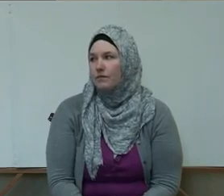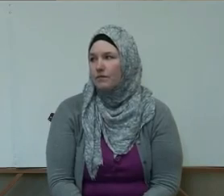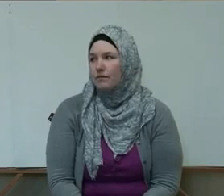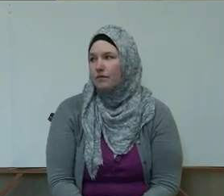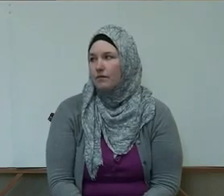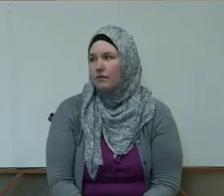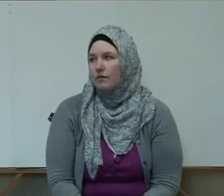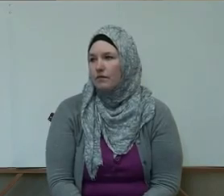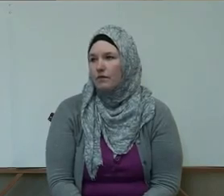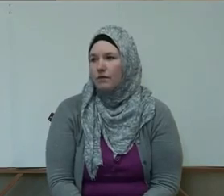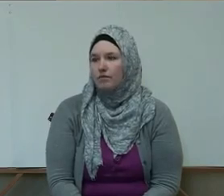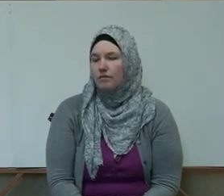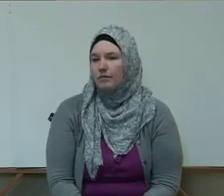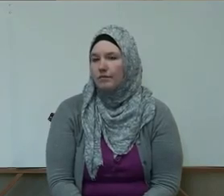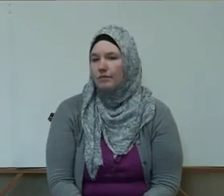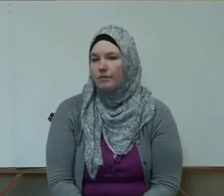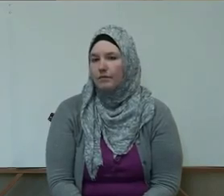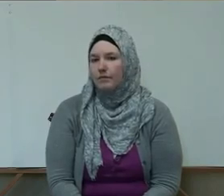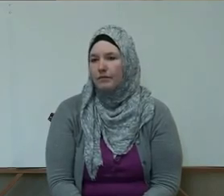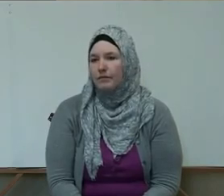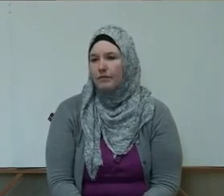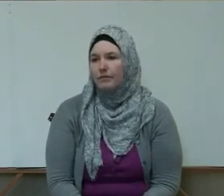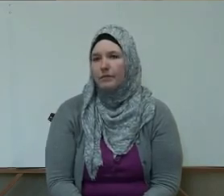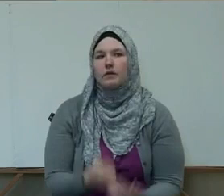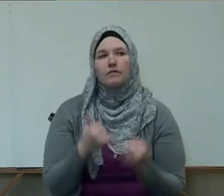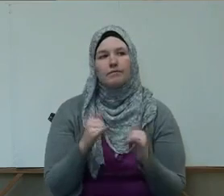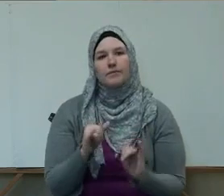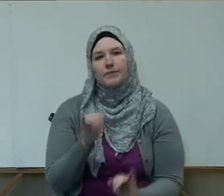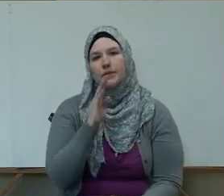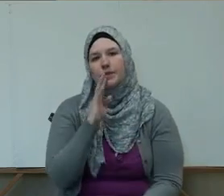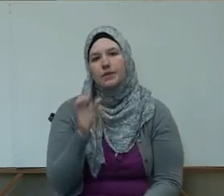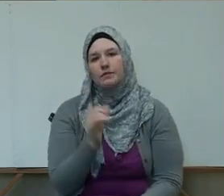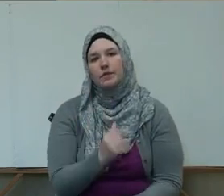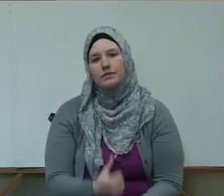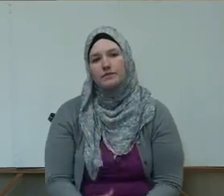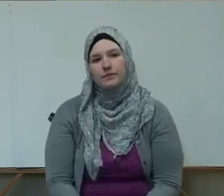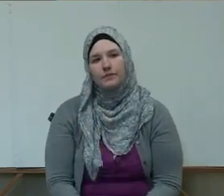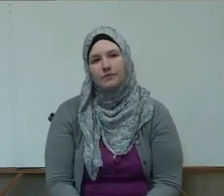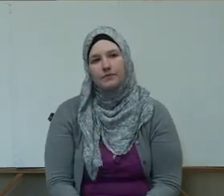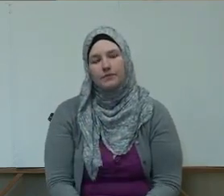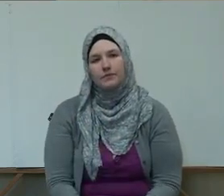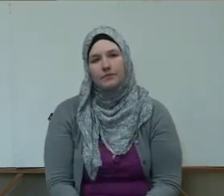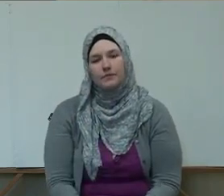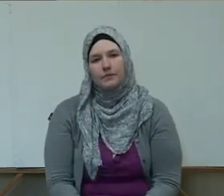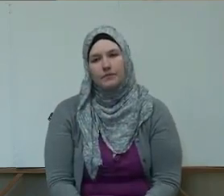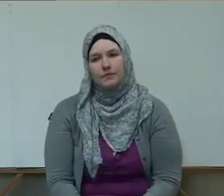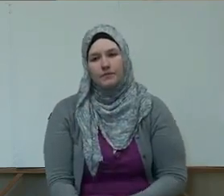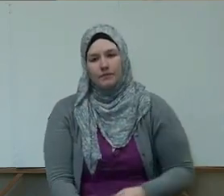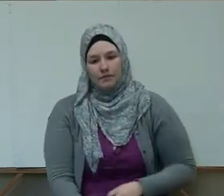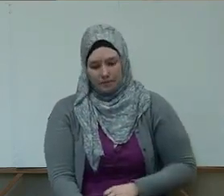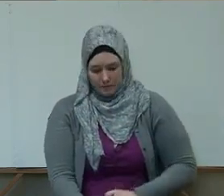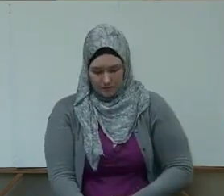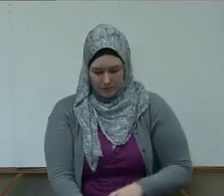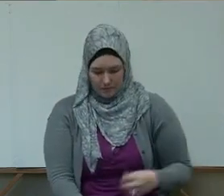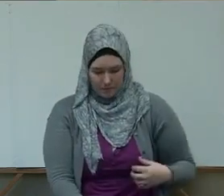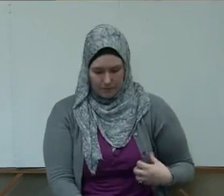وَالْوِلْدَانِ الَّذِينَ يَقُولُونَ رَبَّنَا أَخْرِجْنَا مِنْ هَذِهِ الْقَرْيَةِ الظَّالِمِ أَهْلُهَا وَاجْعَلْ لَنَا